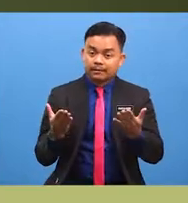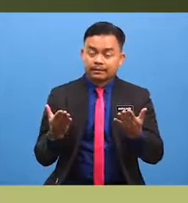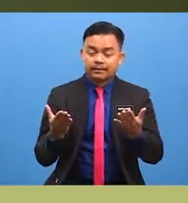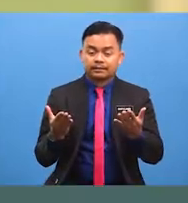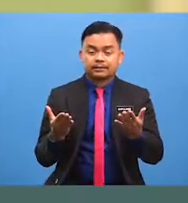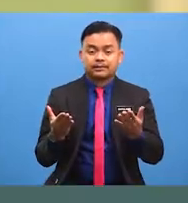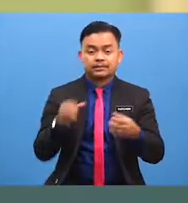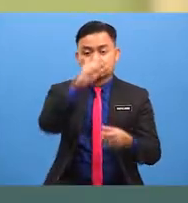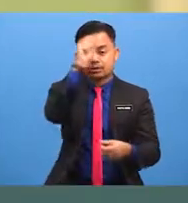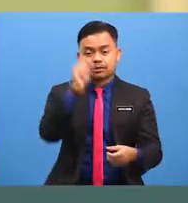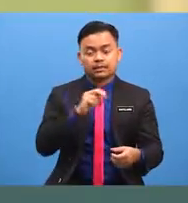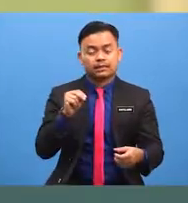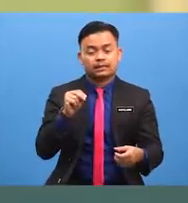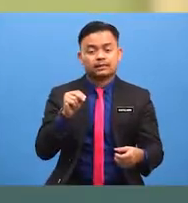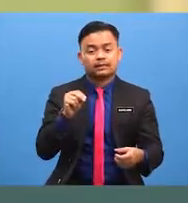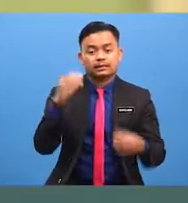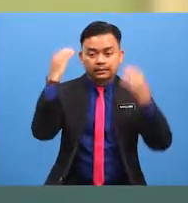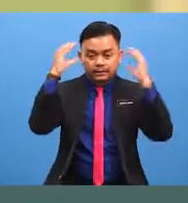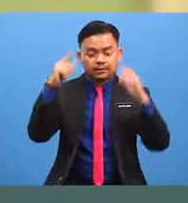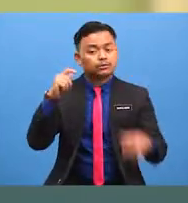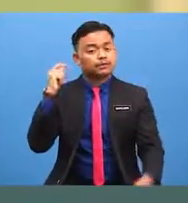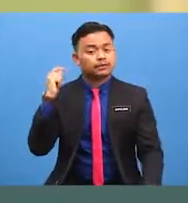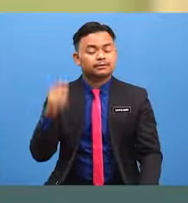tadi? Ada yang tahu jawapannya?